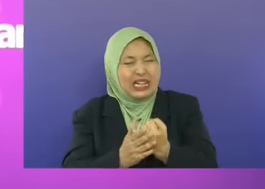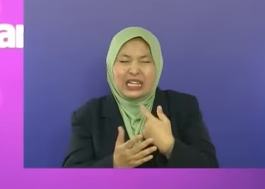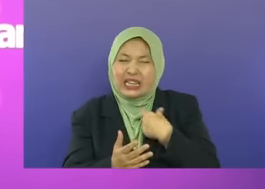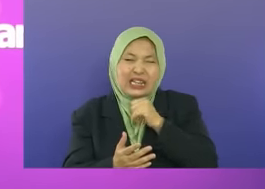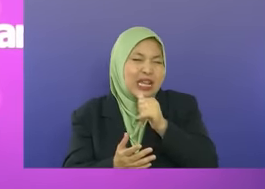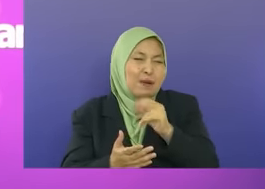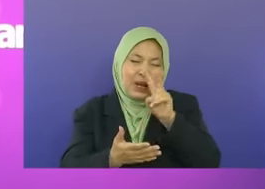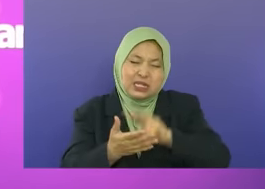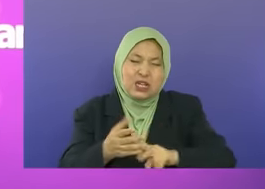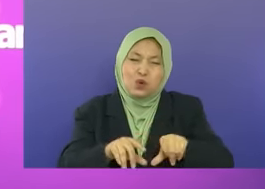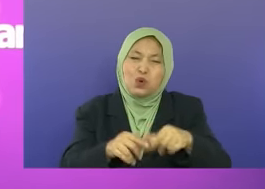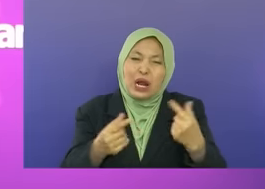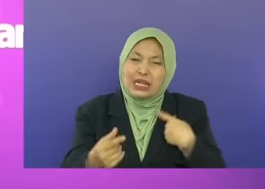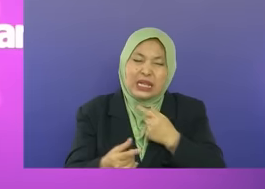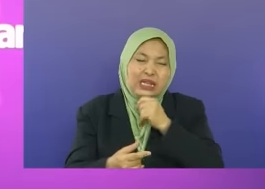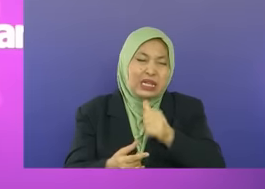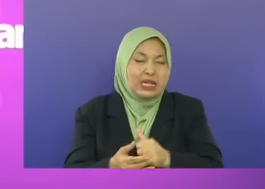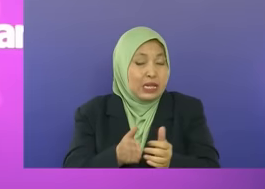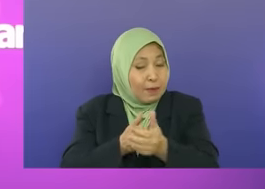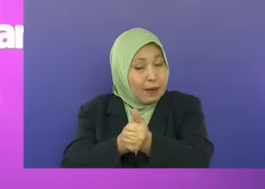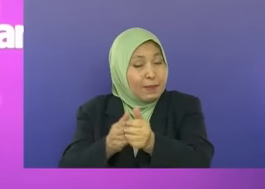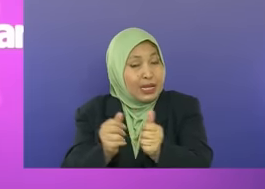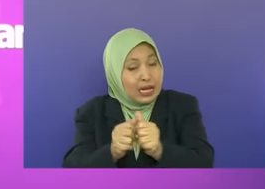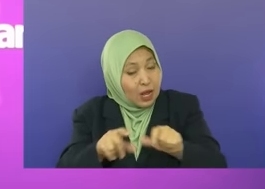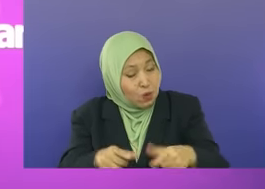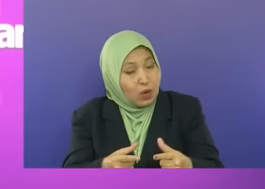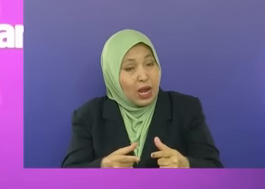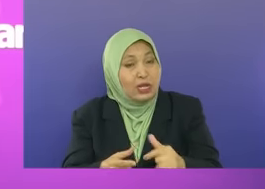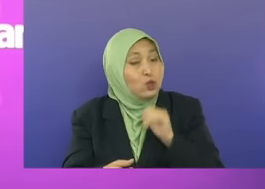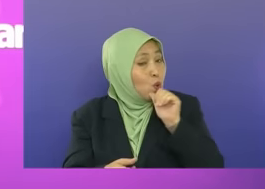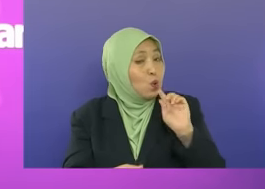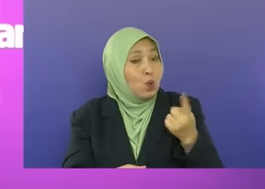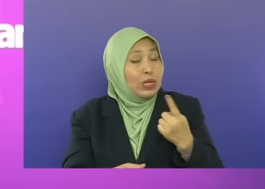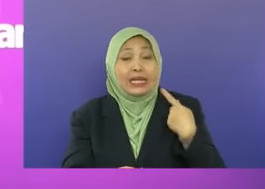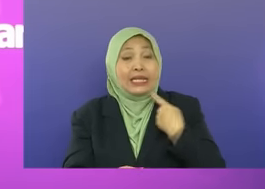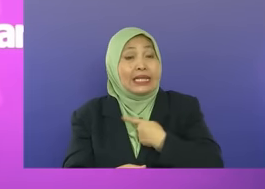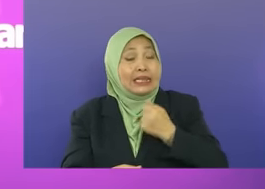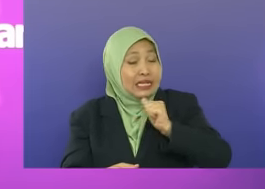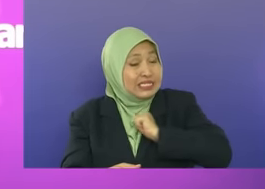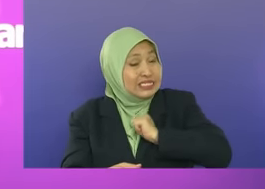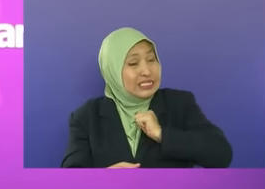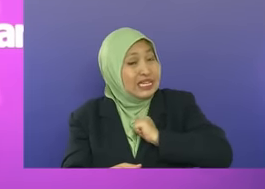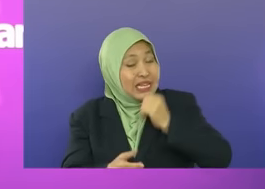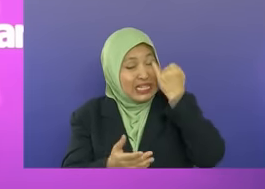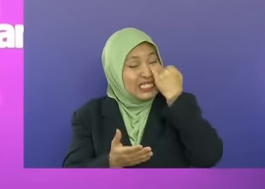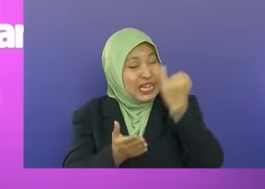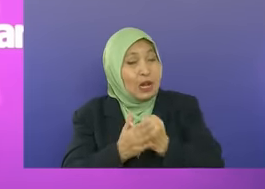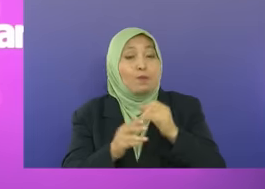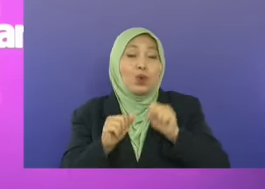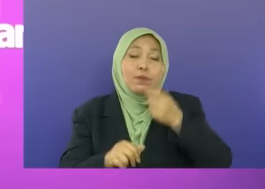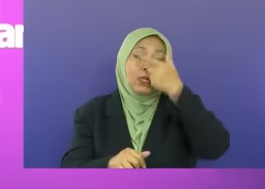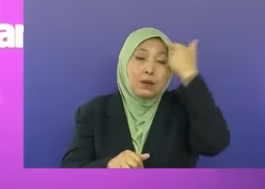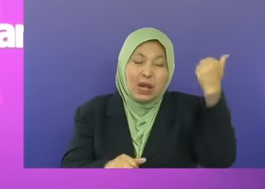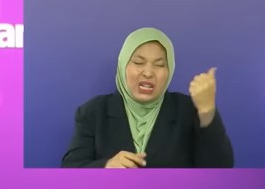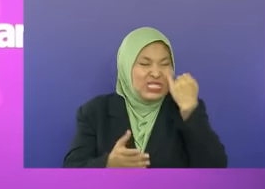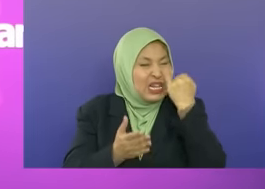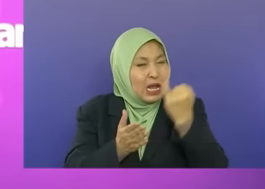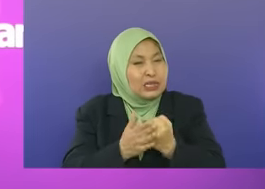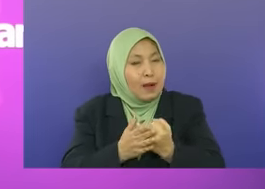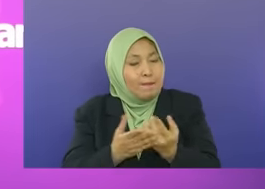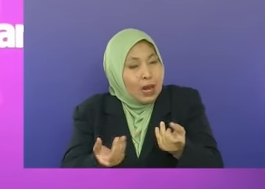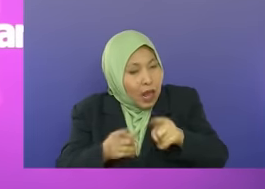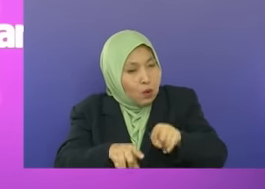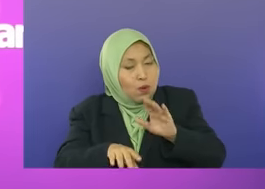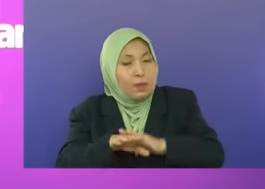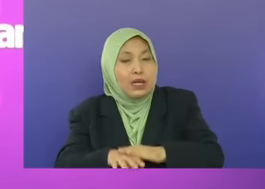tidak ber- memimpin dengan Alquran bukan sekadar kita saja yang zalim misalnya dia boleh menyebabkan kezaliman berlaku